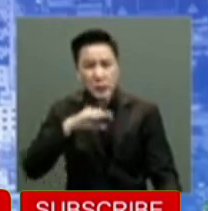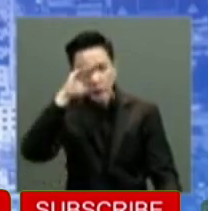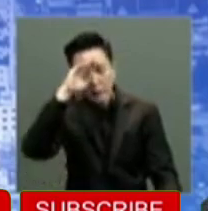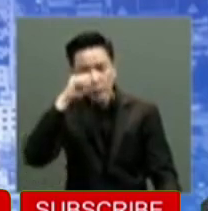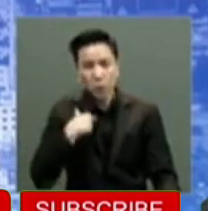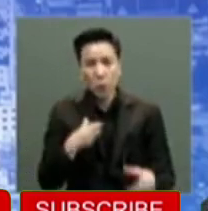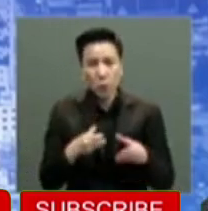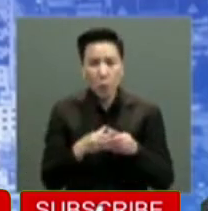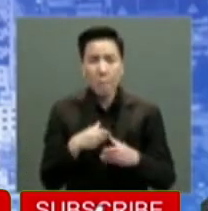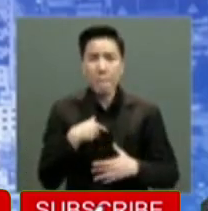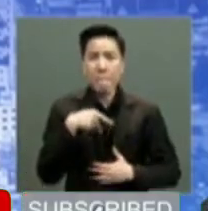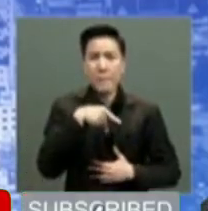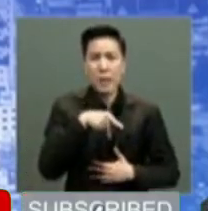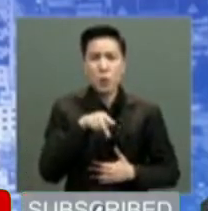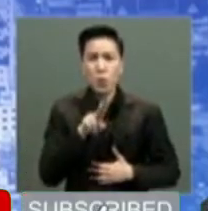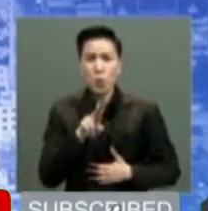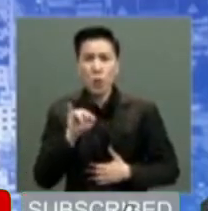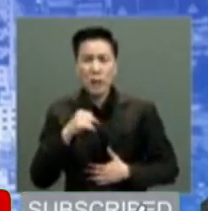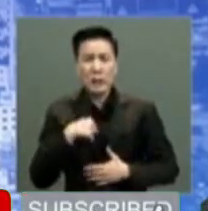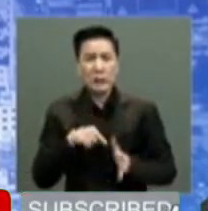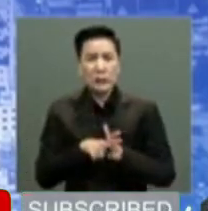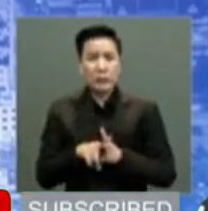จะมีการสอบถามเข้ามานะคะว่าผู้ป่วยที่สงสัยในอาการตัวเองนะว่าจะเข้าอยู่ในกลุ่มpu